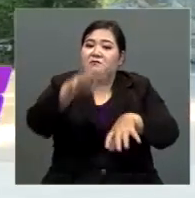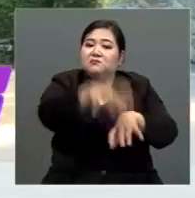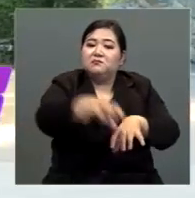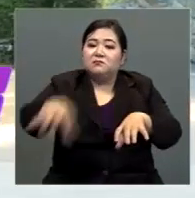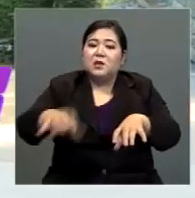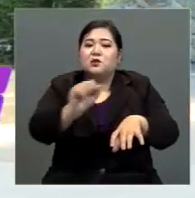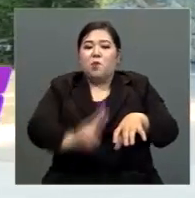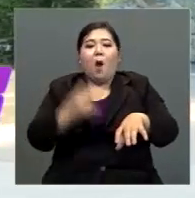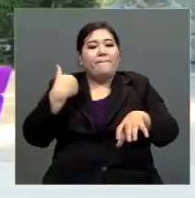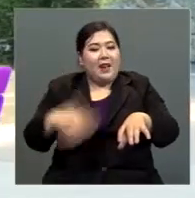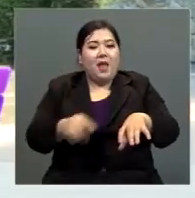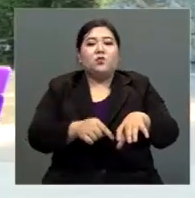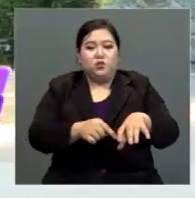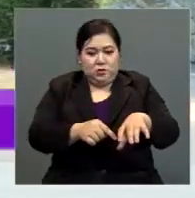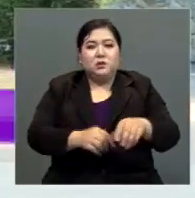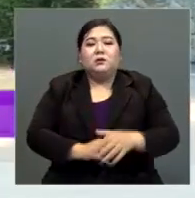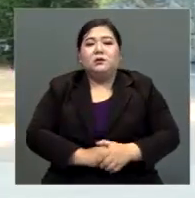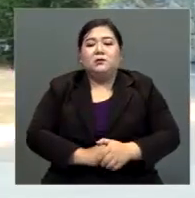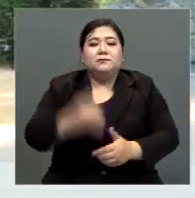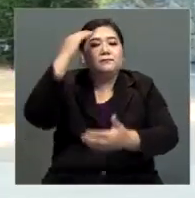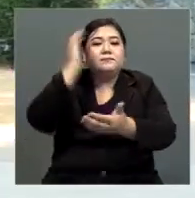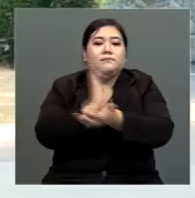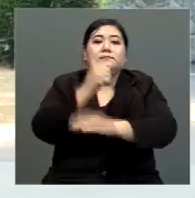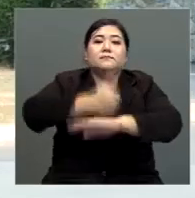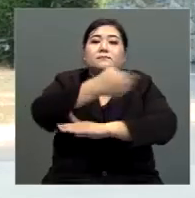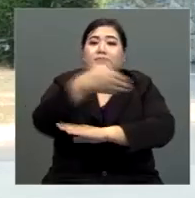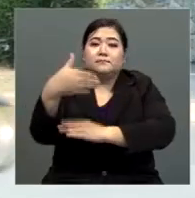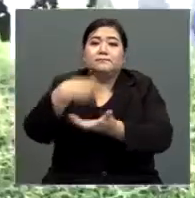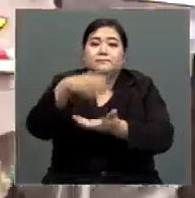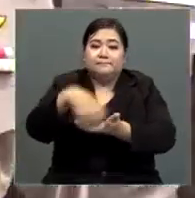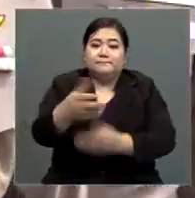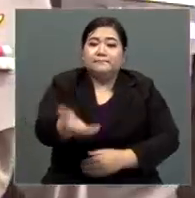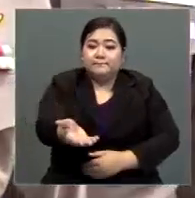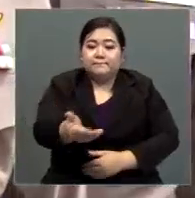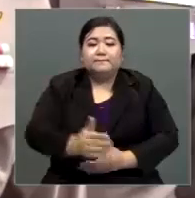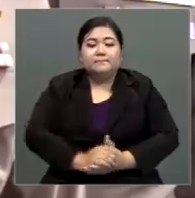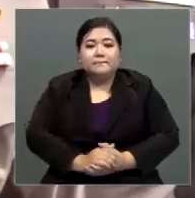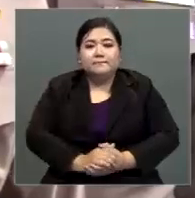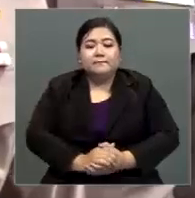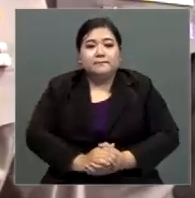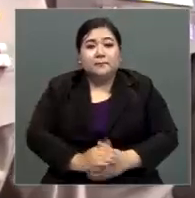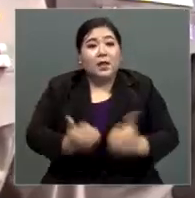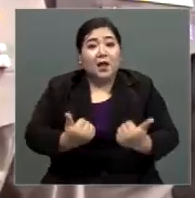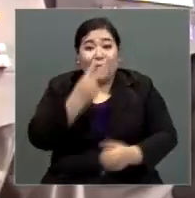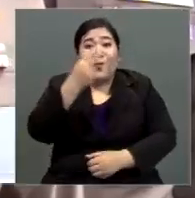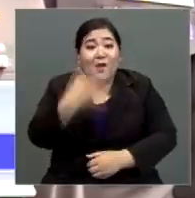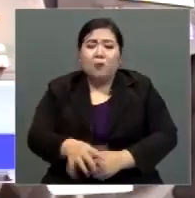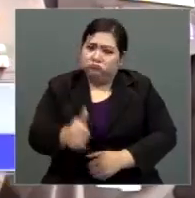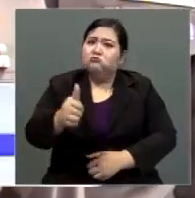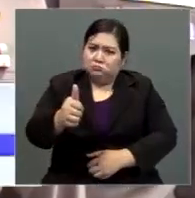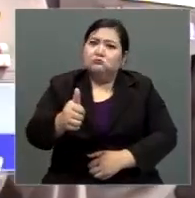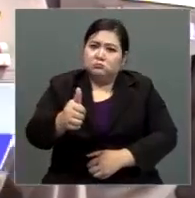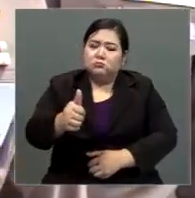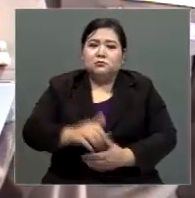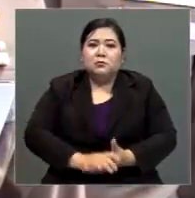ฟังประเด็นนี้เพิ่มเติมจากผู้บัญชาการตำรวจแห่งชาติค่ะ ก็ดูแล้วก็สะอาดก็ดีนะครับจากการ